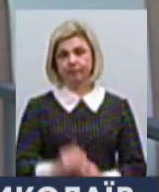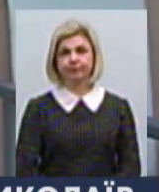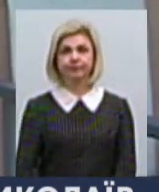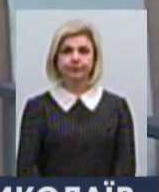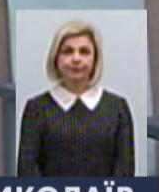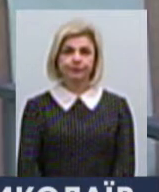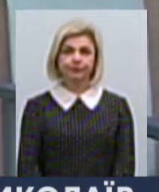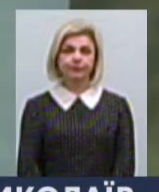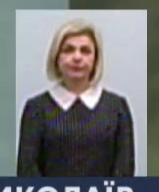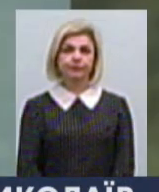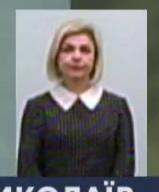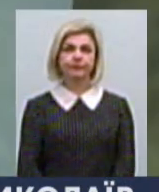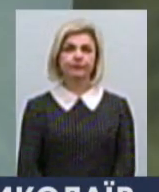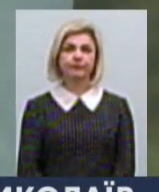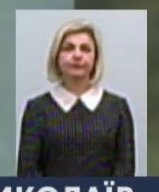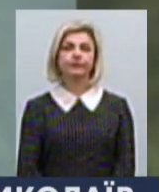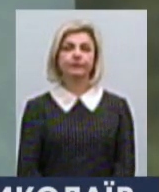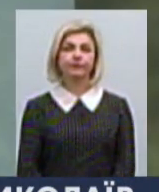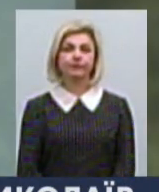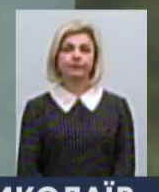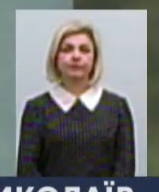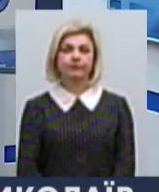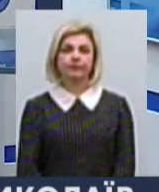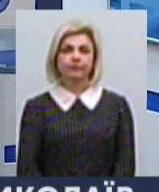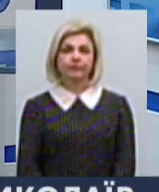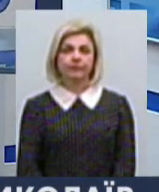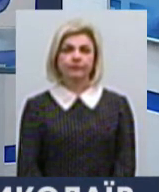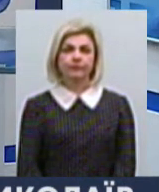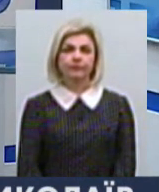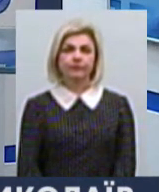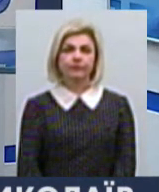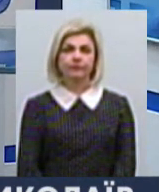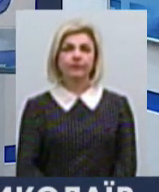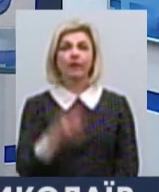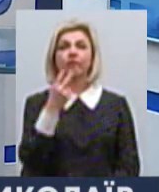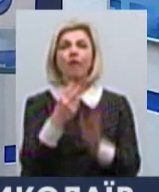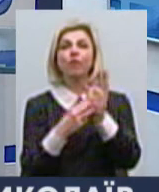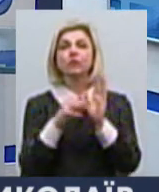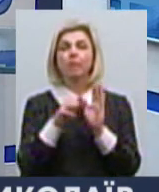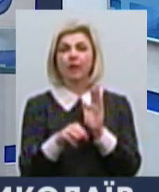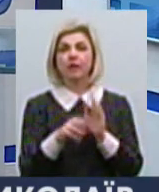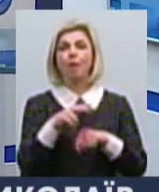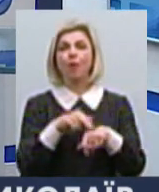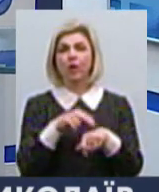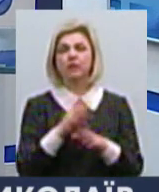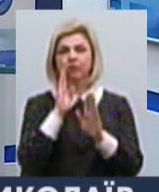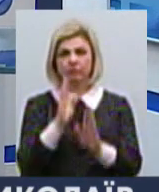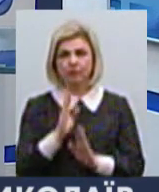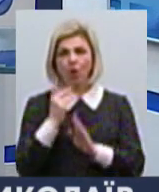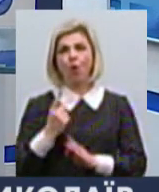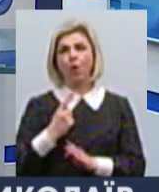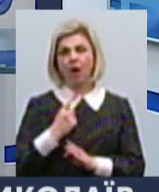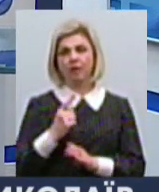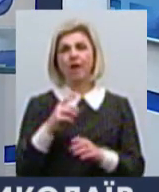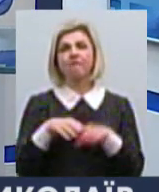Ігор Чорний, Валентина Гурова, телевізійні новини Миколаївщини. З 28 березня поліція цілодобово охоронятиме